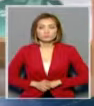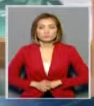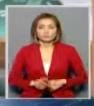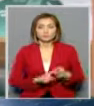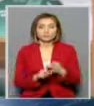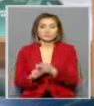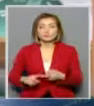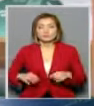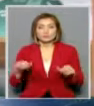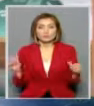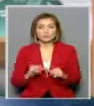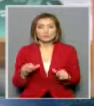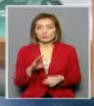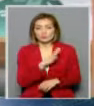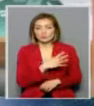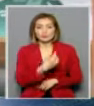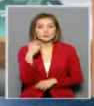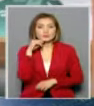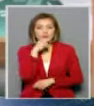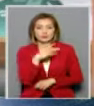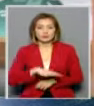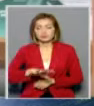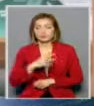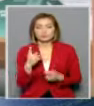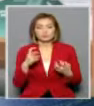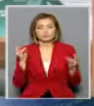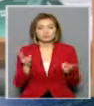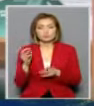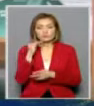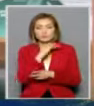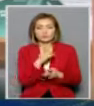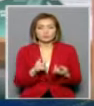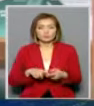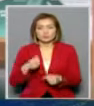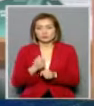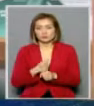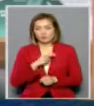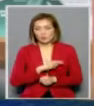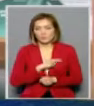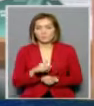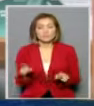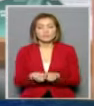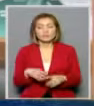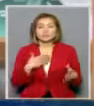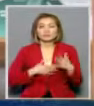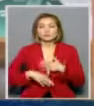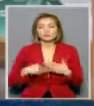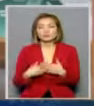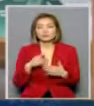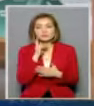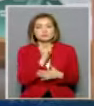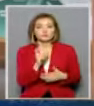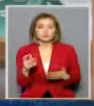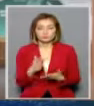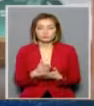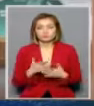Пандемия оказала губительное воздействие на экономику. Серьезно пострадали многие сферы производства. Однако радует то, что есть молодежь,